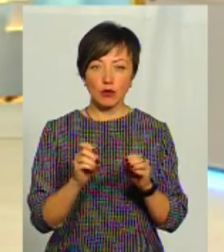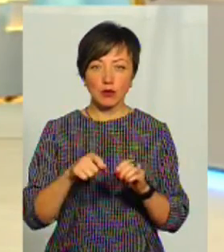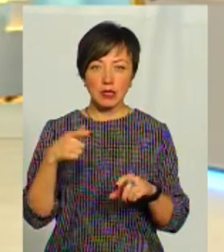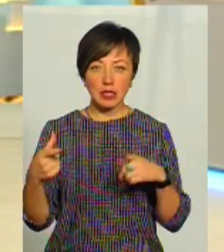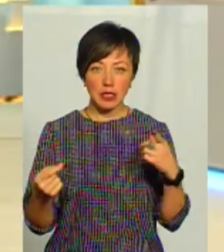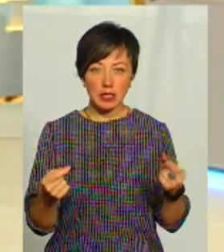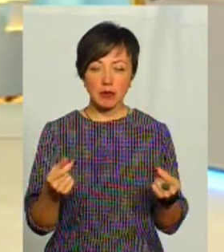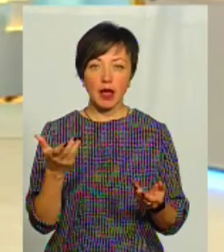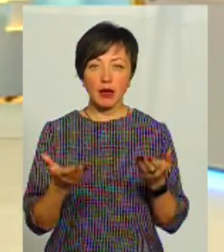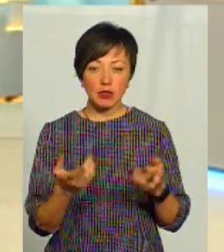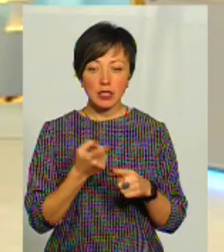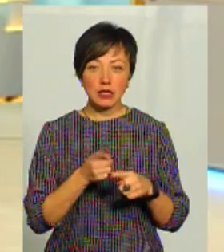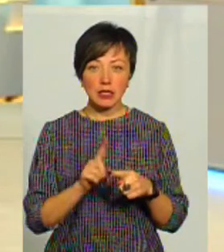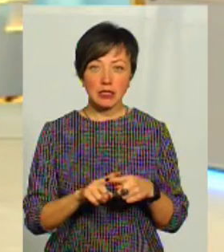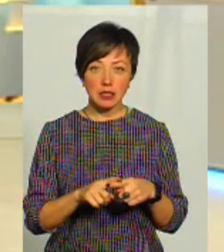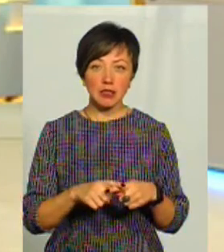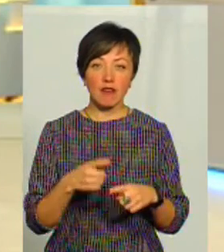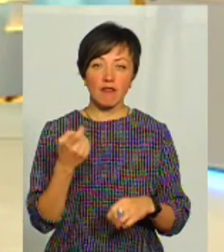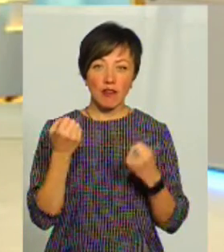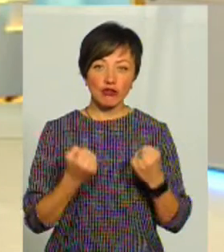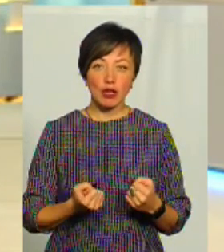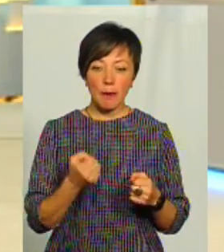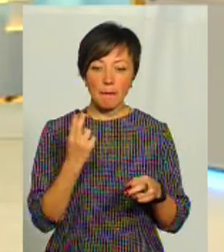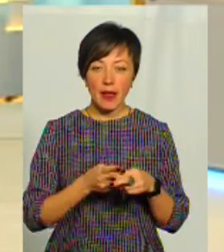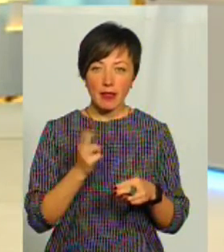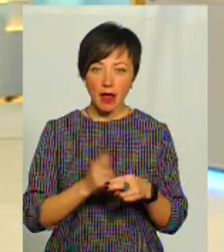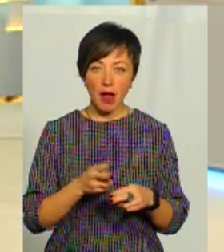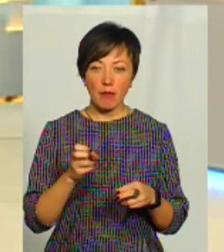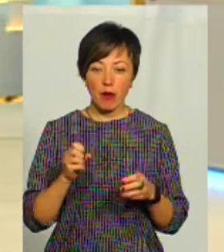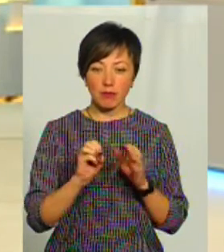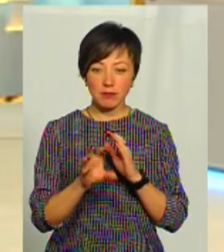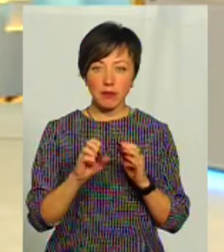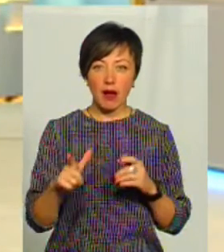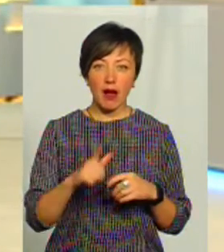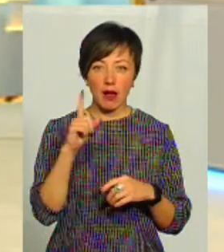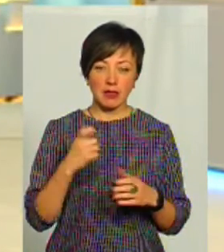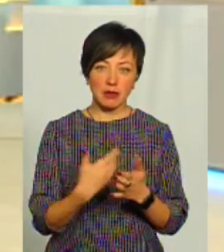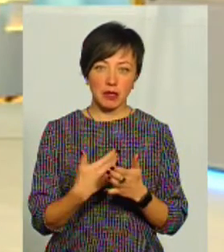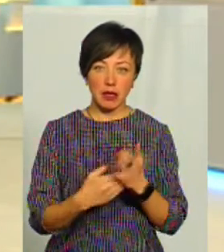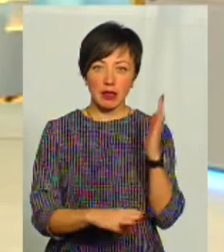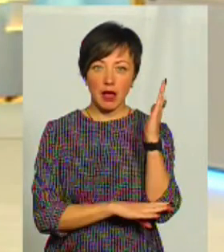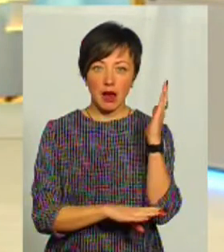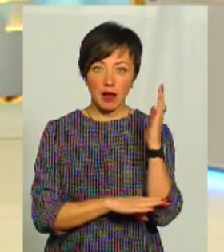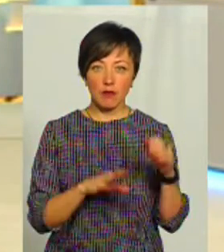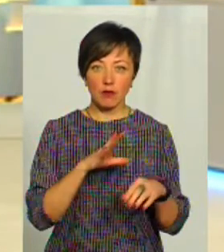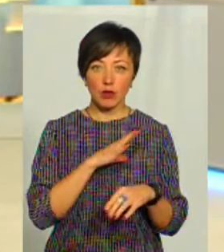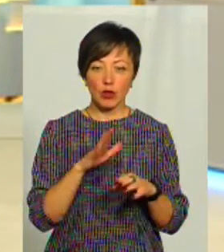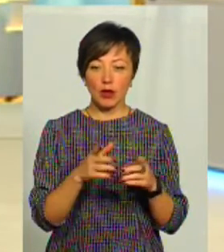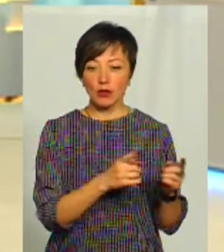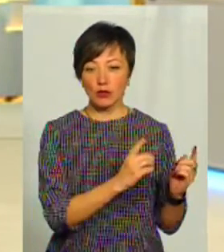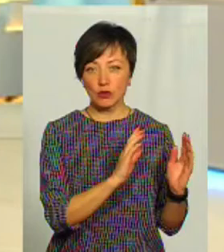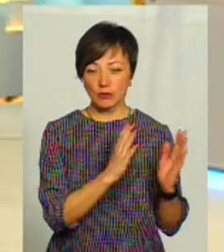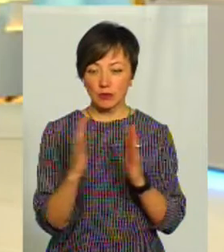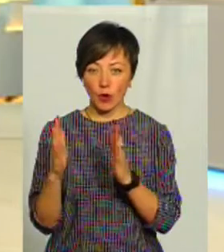листям, якщо ті важкі метали або продукти вихлопних газів, якщо, наприклад, дерева знаходились вздовж